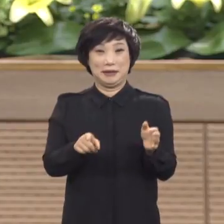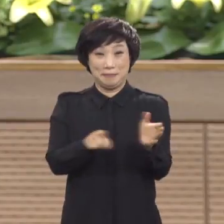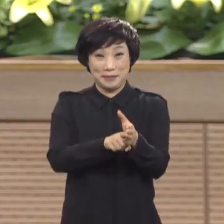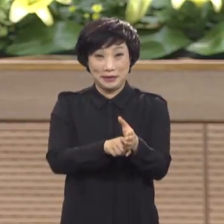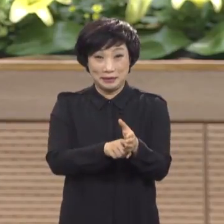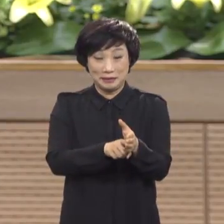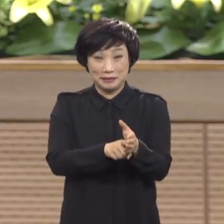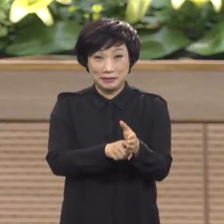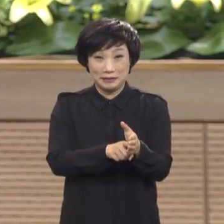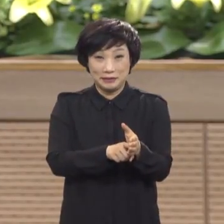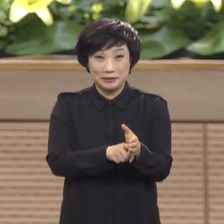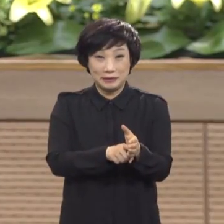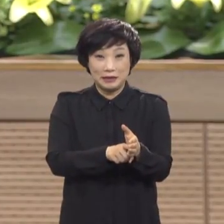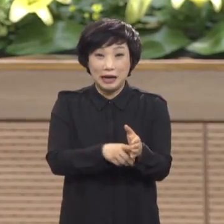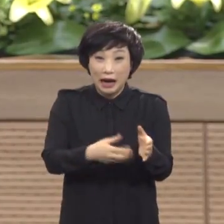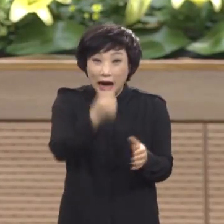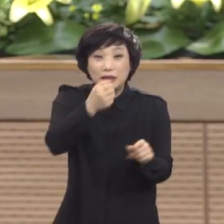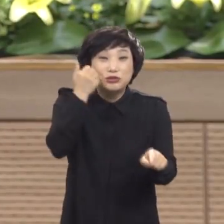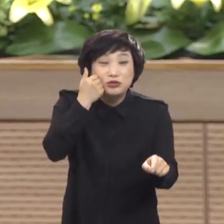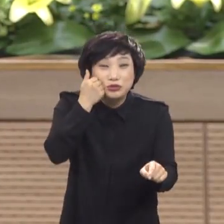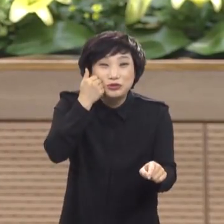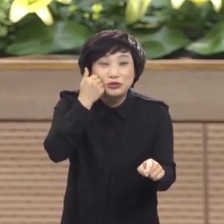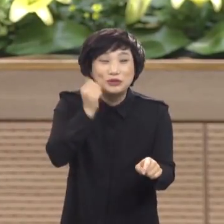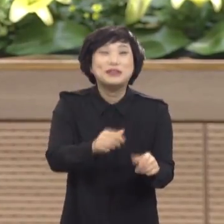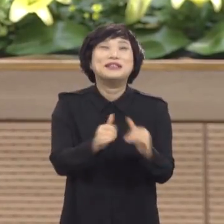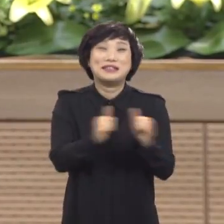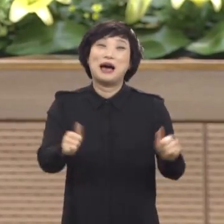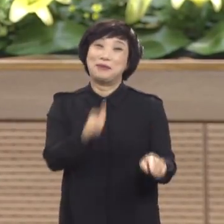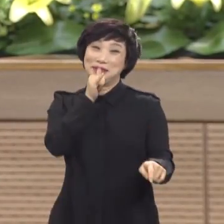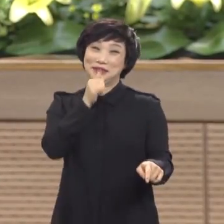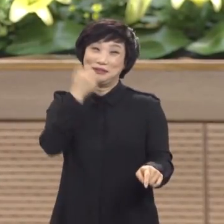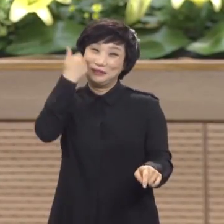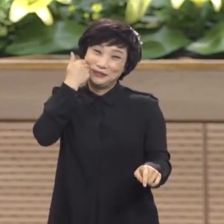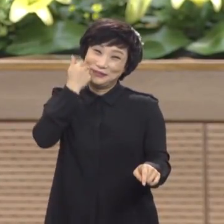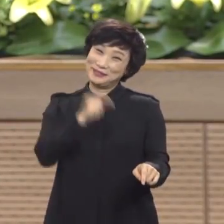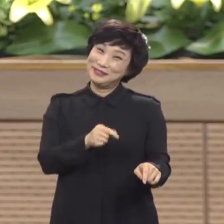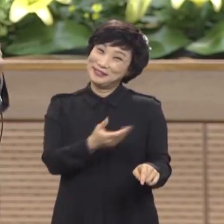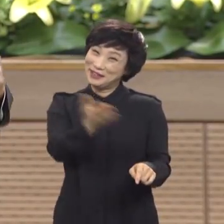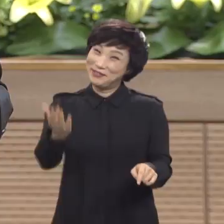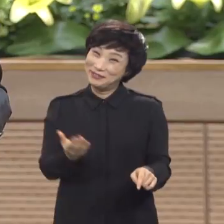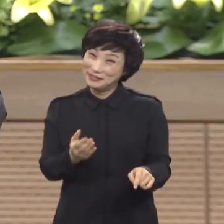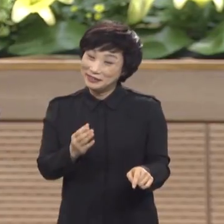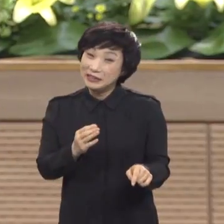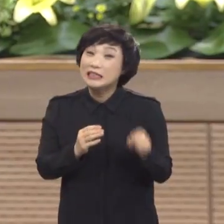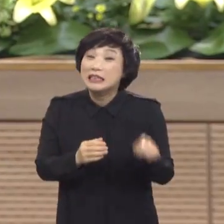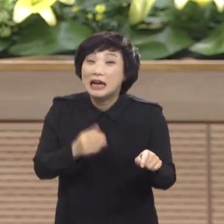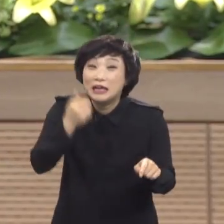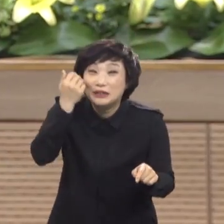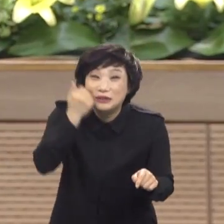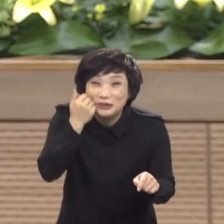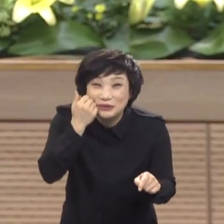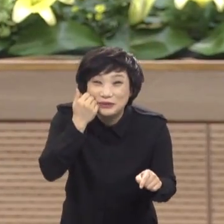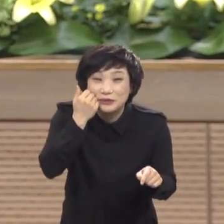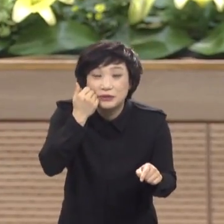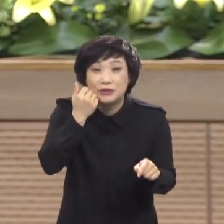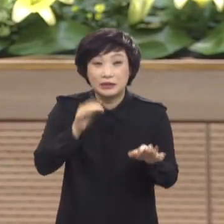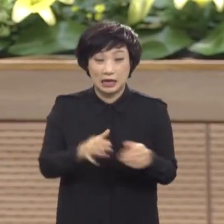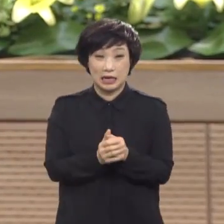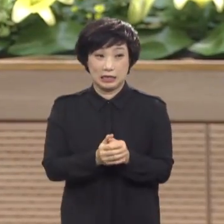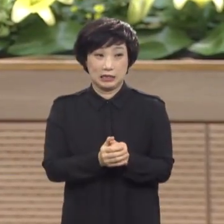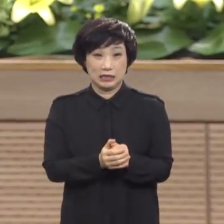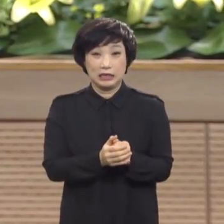확실하게 믿음을 가진 사람들이 있었는데 그들이